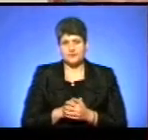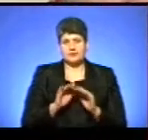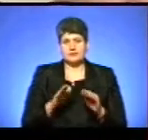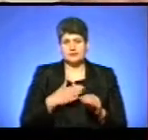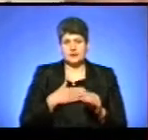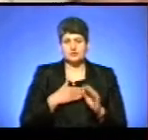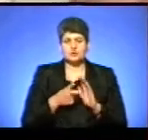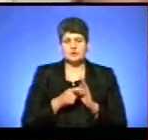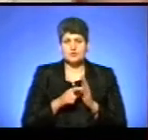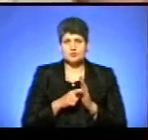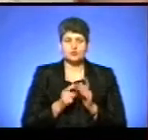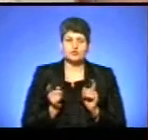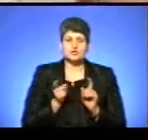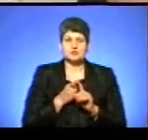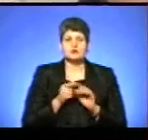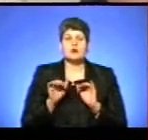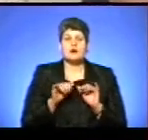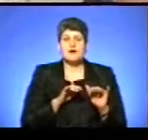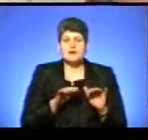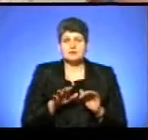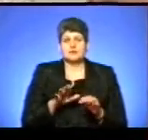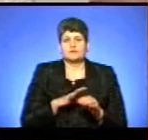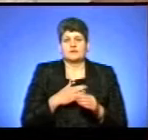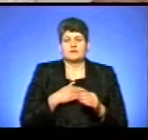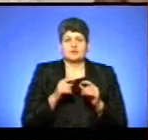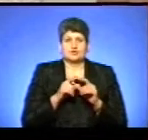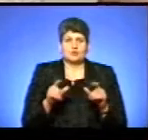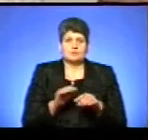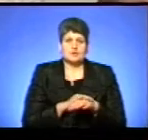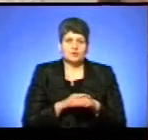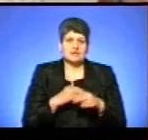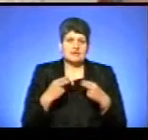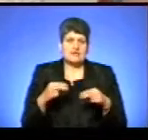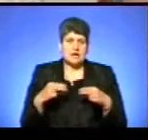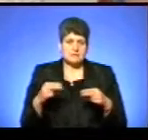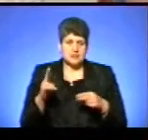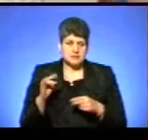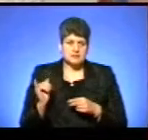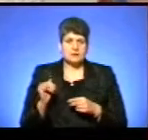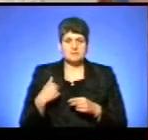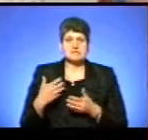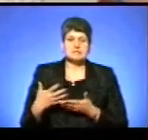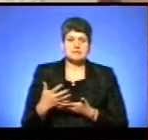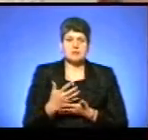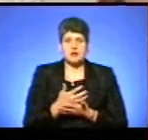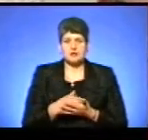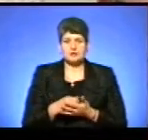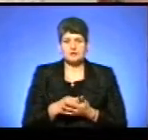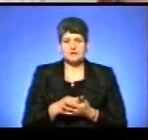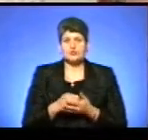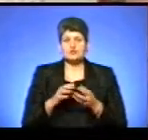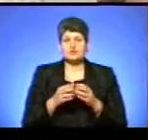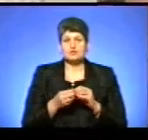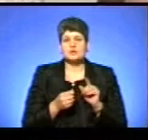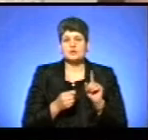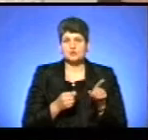класу долучилися до акції, яка проводилася в нашій школі у благодійній ярмарці. І ми зібрали певну суму для